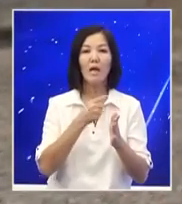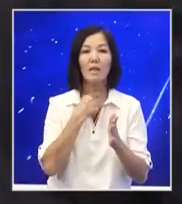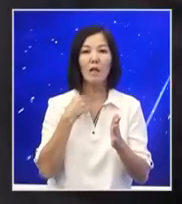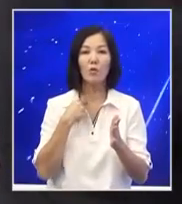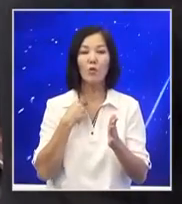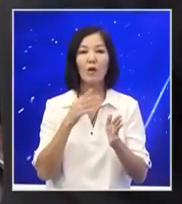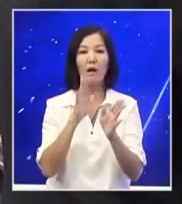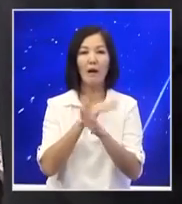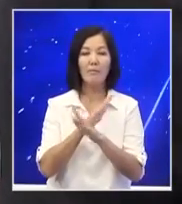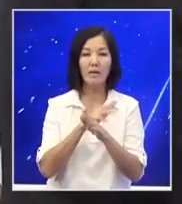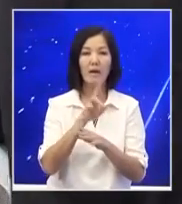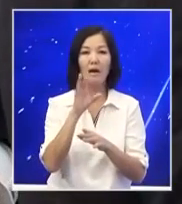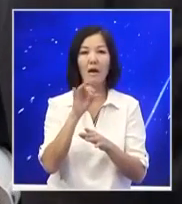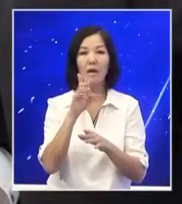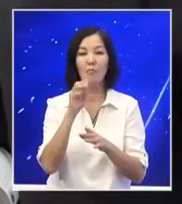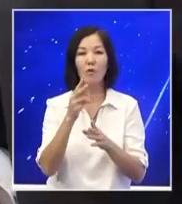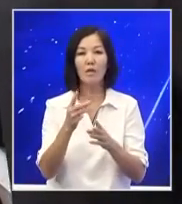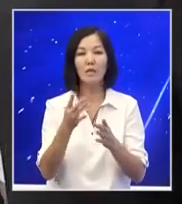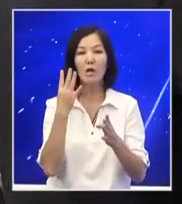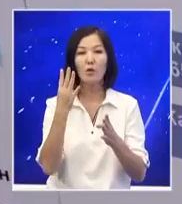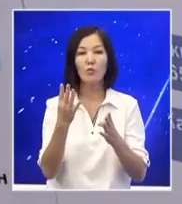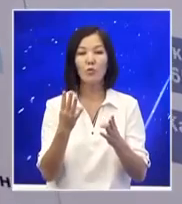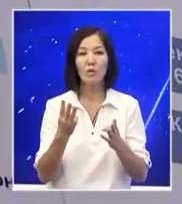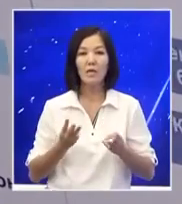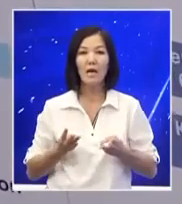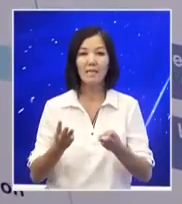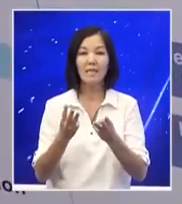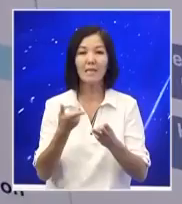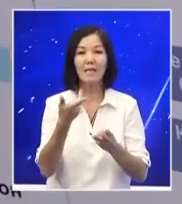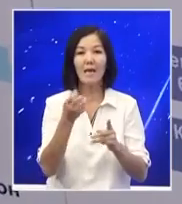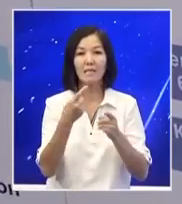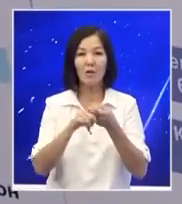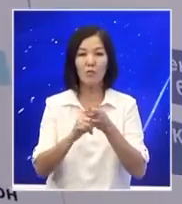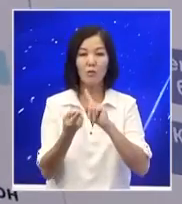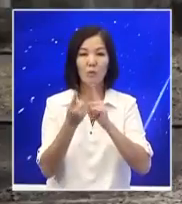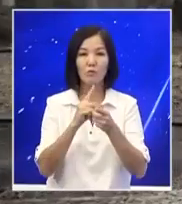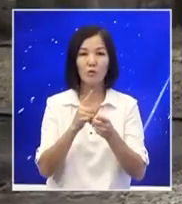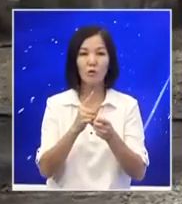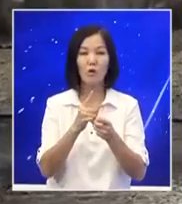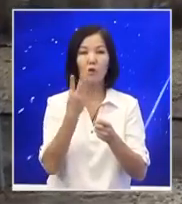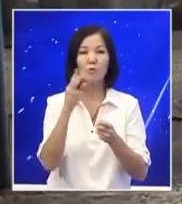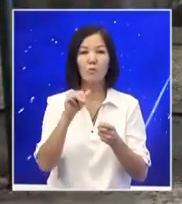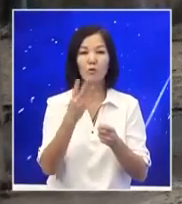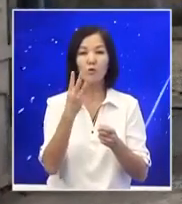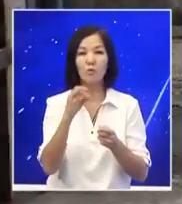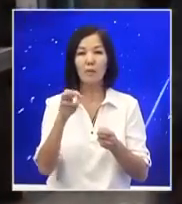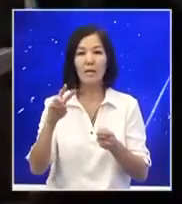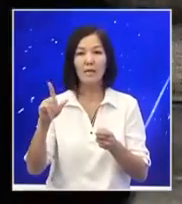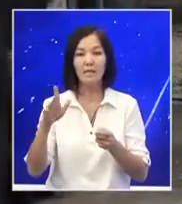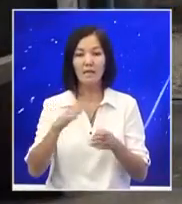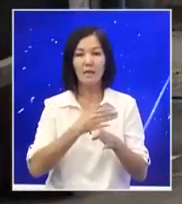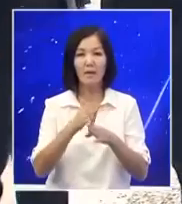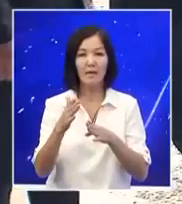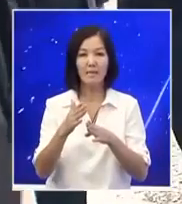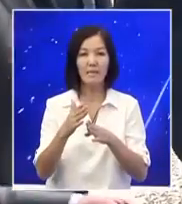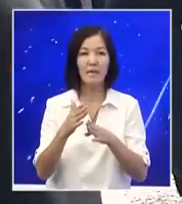мен Қарабұлақтағы 4 ірі қазандықты газға көшіру. Бұл мақсатқа 3,3 миллиард теңге қарастырылған. Бірі үкімет басшысы